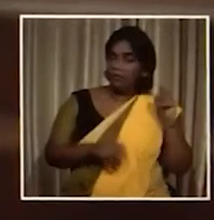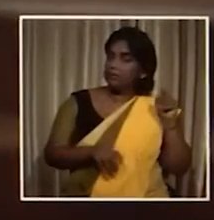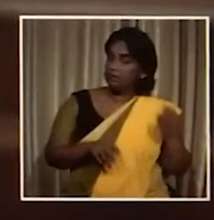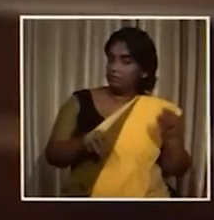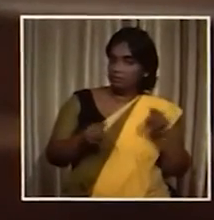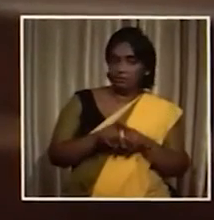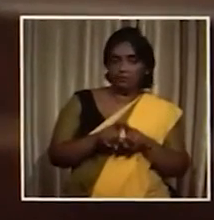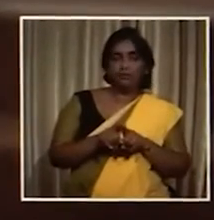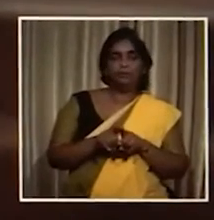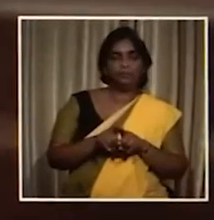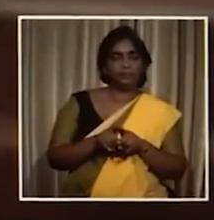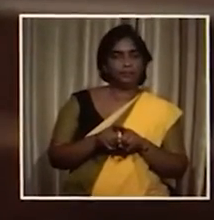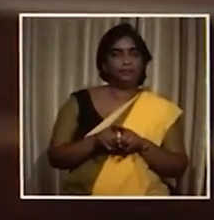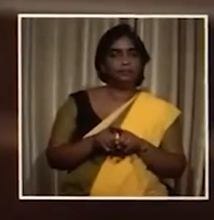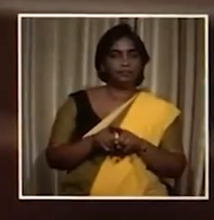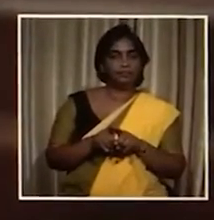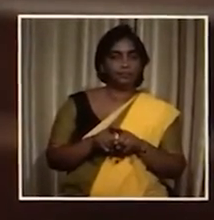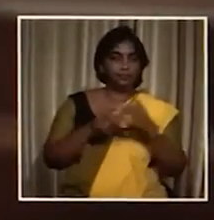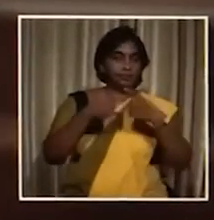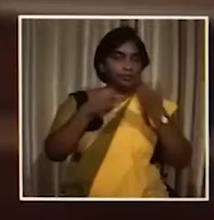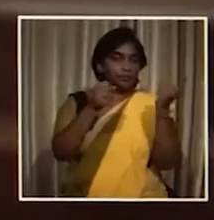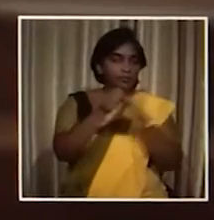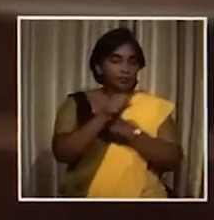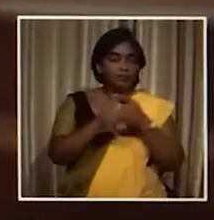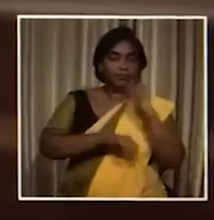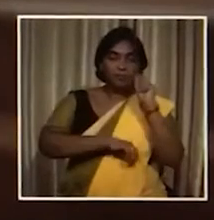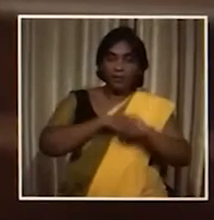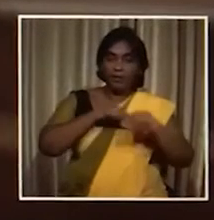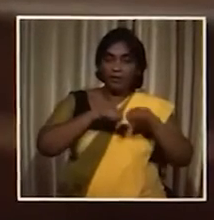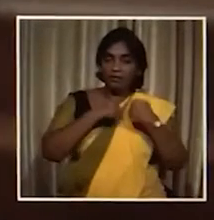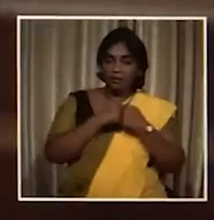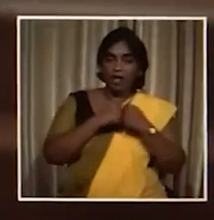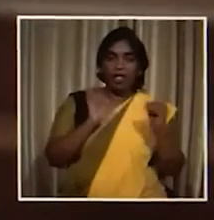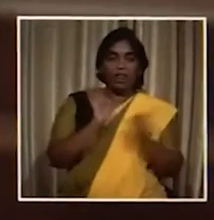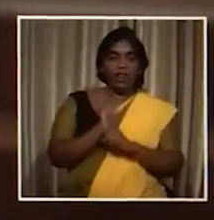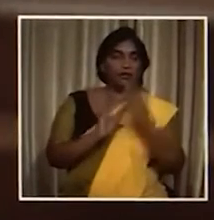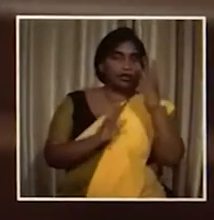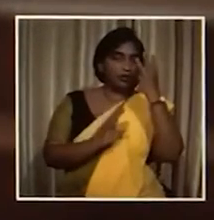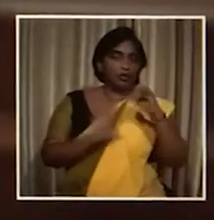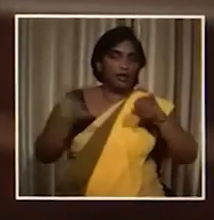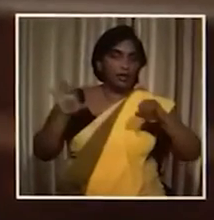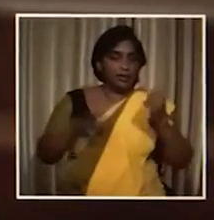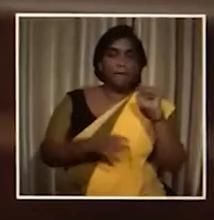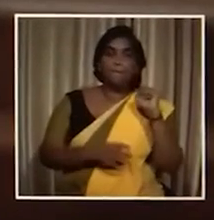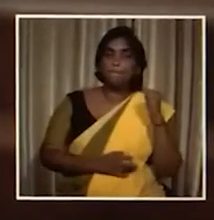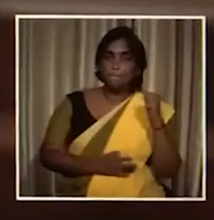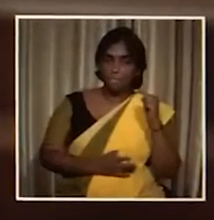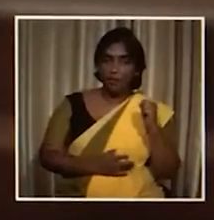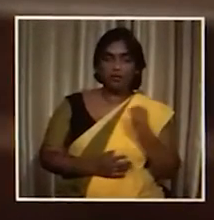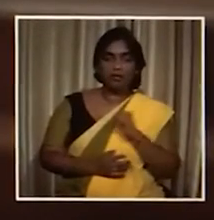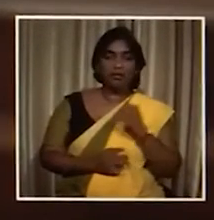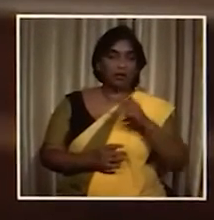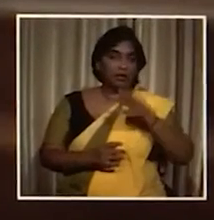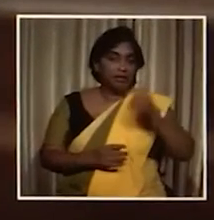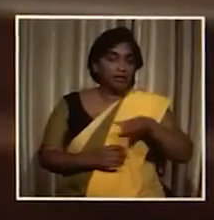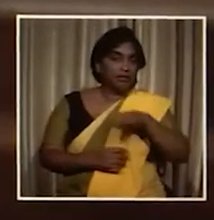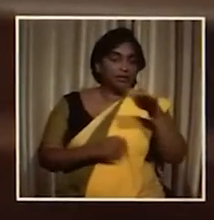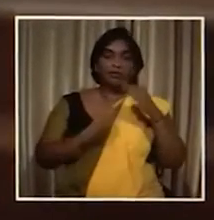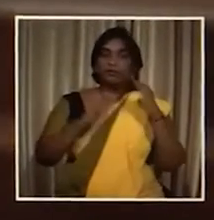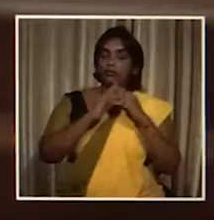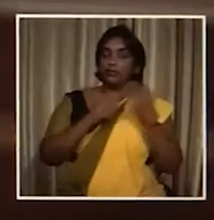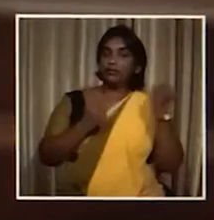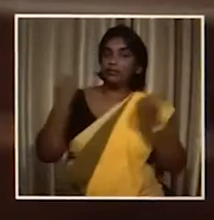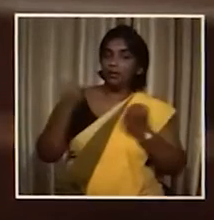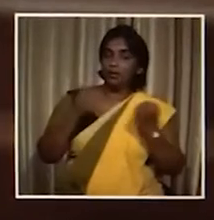වගේම ස්වංඝාතකින් හා සංවිධාන සම්බන්ධයෙන් ලක්ෂ 3650ක් වටිනා ඉඩම් ගොඩනැගිලි වාහන